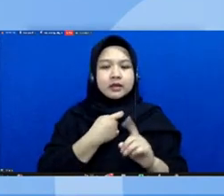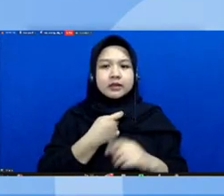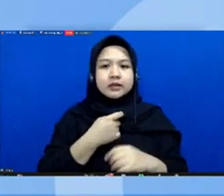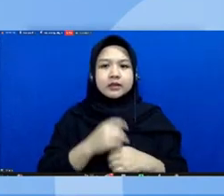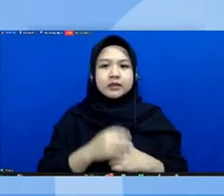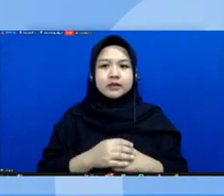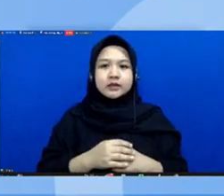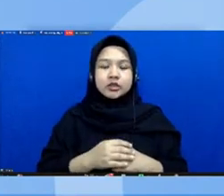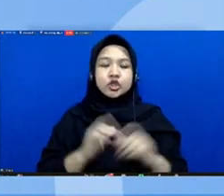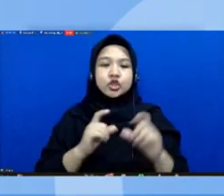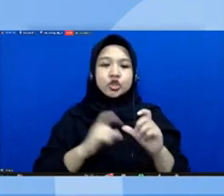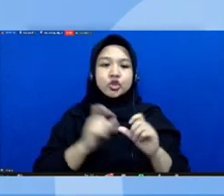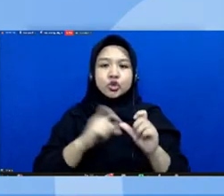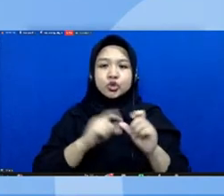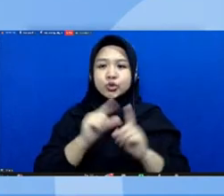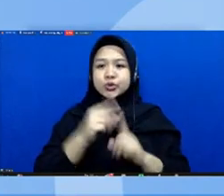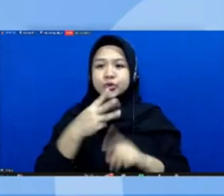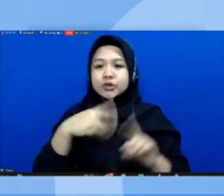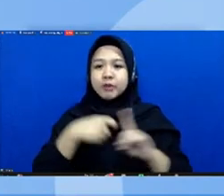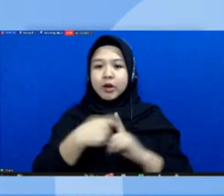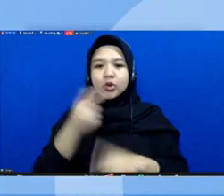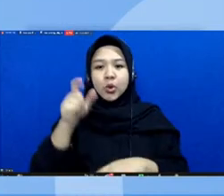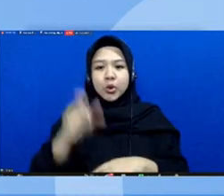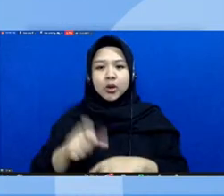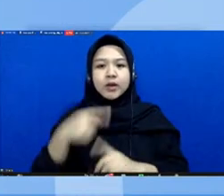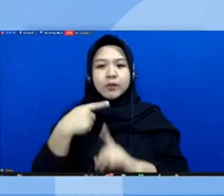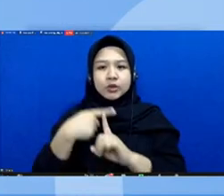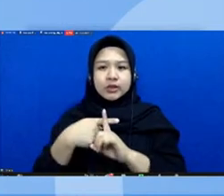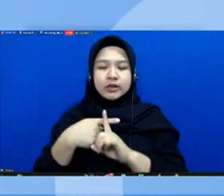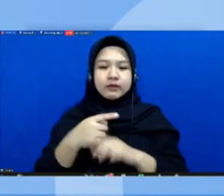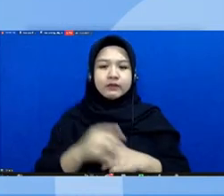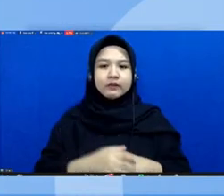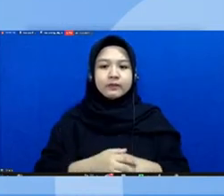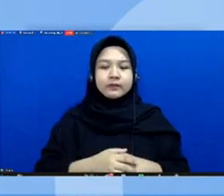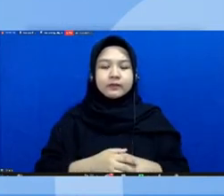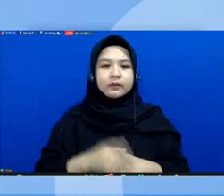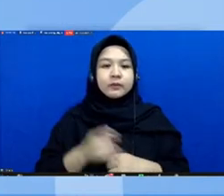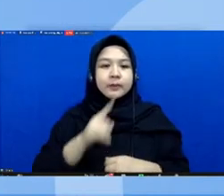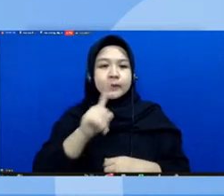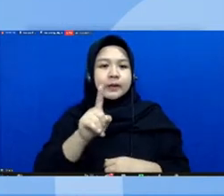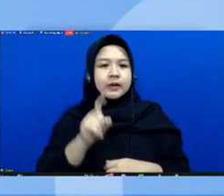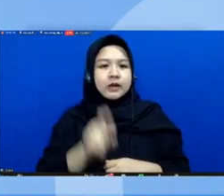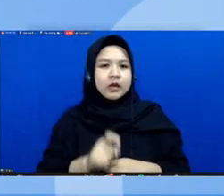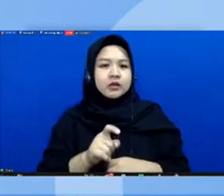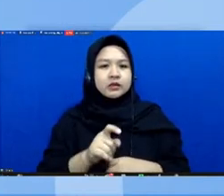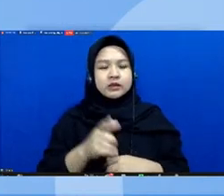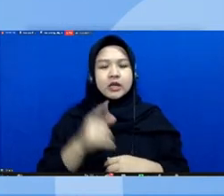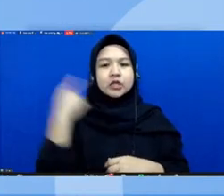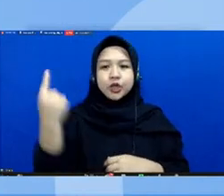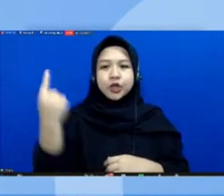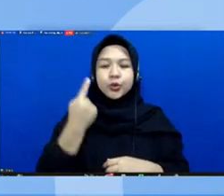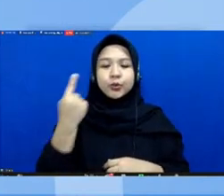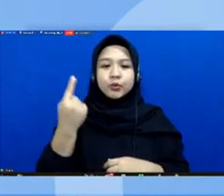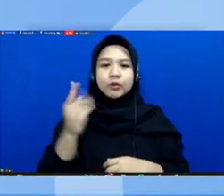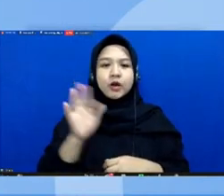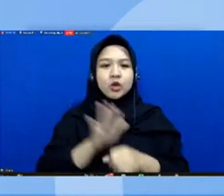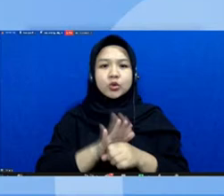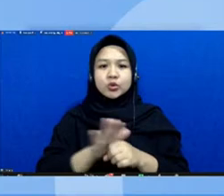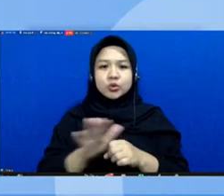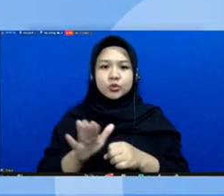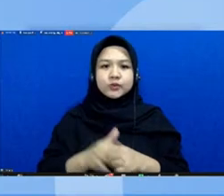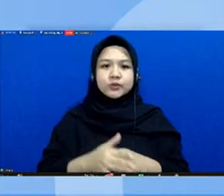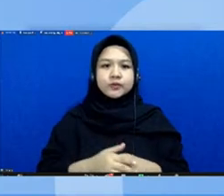orang yang terkonfirmasi positif. Nggak cukup menanyakan dengan pertanyaan yang generik saja. Nah, Kota Bogor